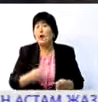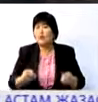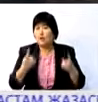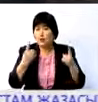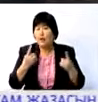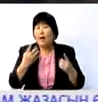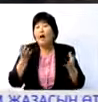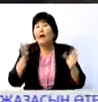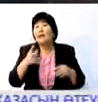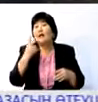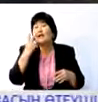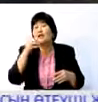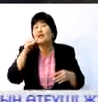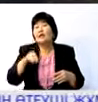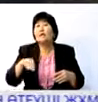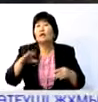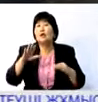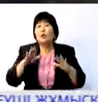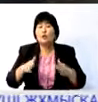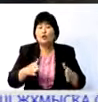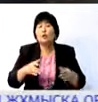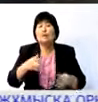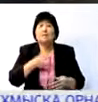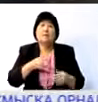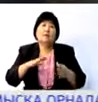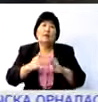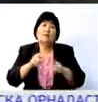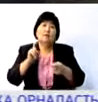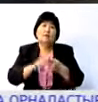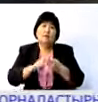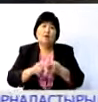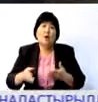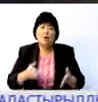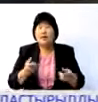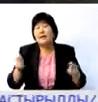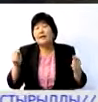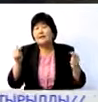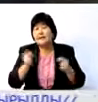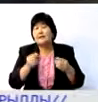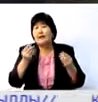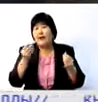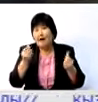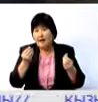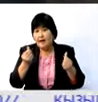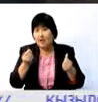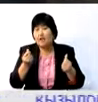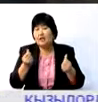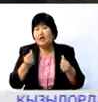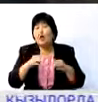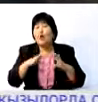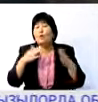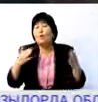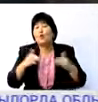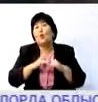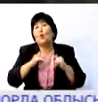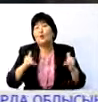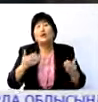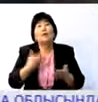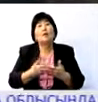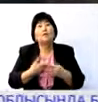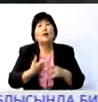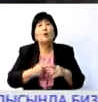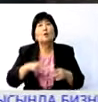қалған 2000 жолы ол жергілікті маңызды жолдар, сол жолдарға мына тиісті қаражаттың мөлшері өсуде. Мысалы,